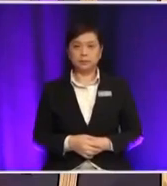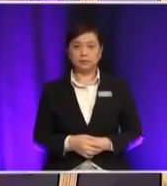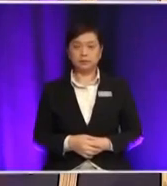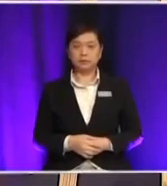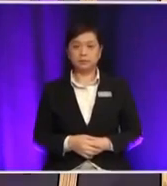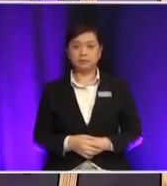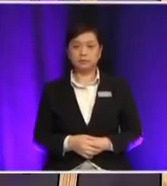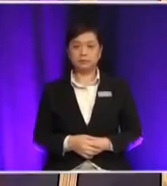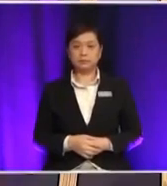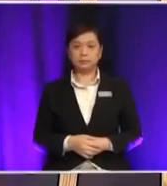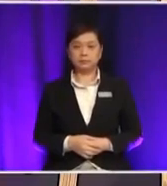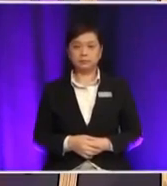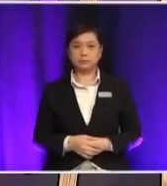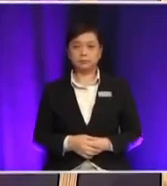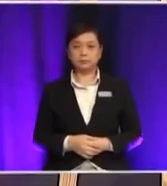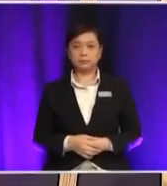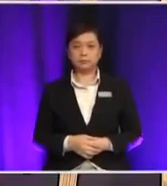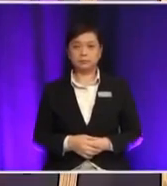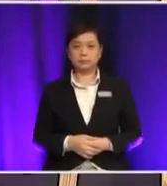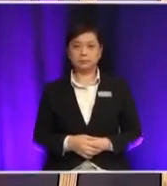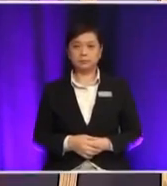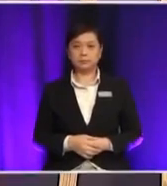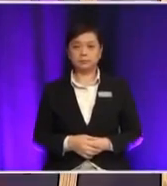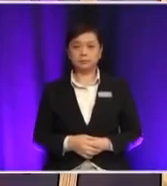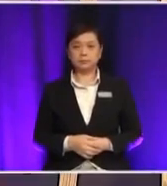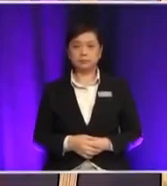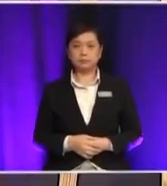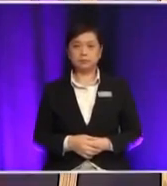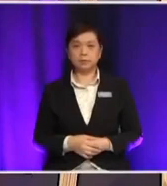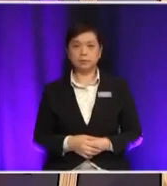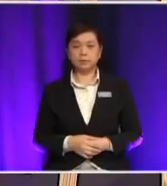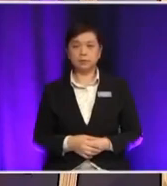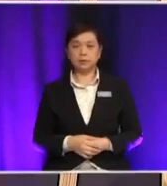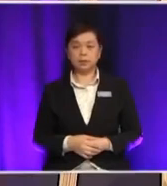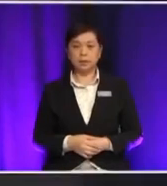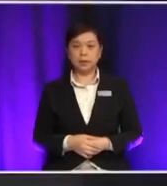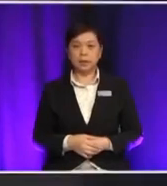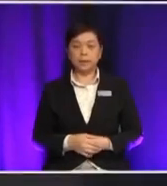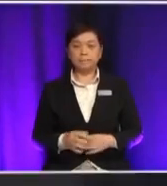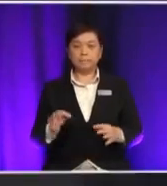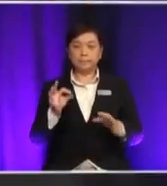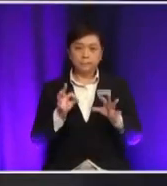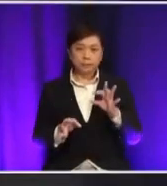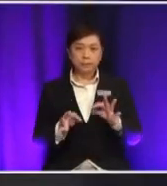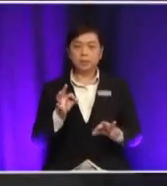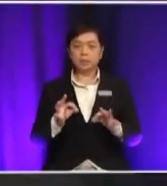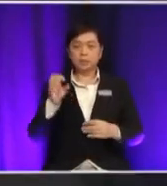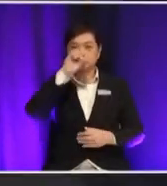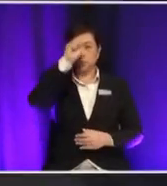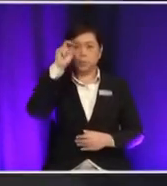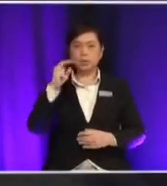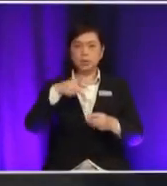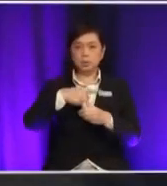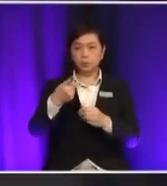bagaimana saya itu kinetis di sel hewan dan sel tumbuhan ini bergeser kalau jikalau soal dan keluar